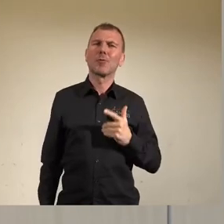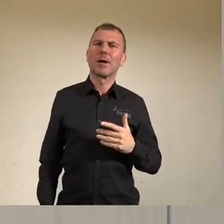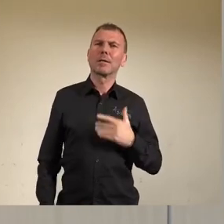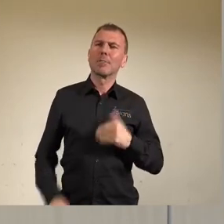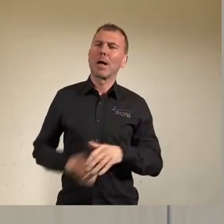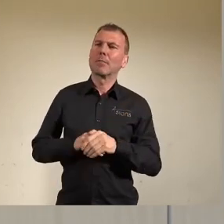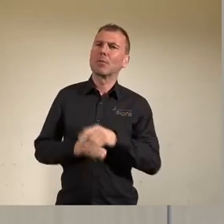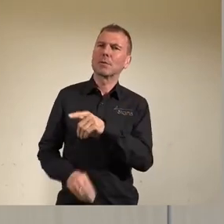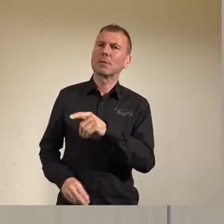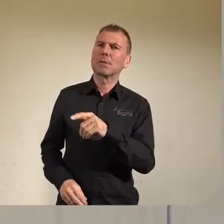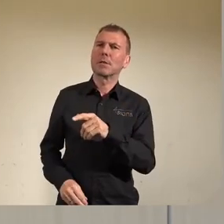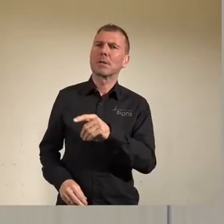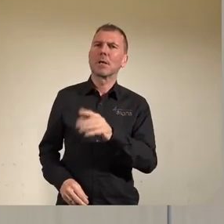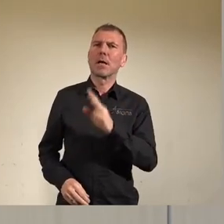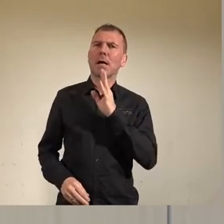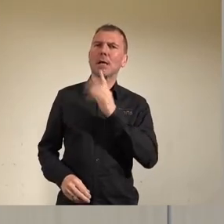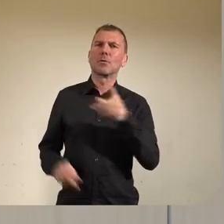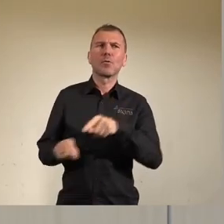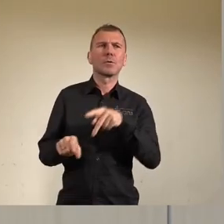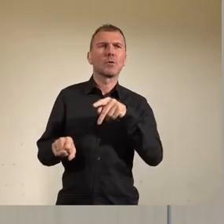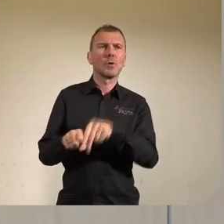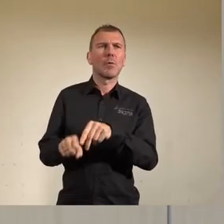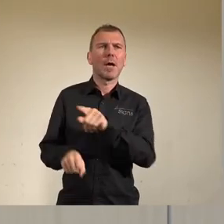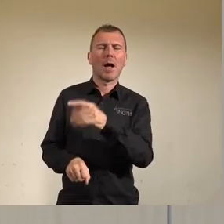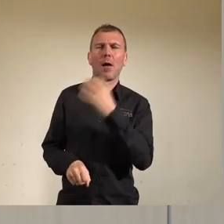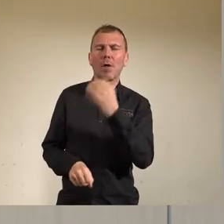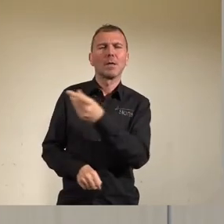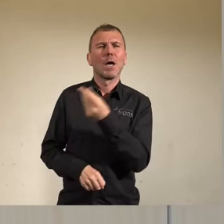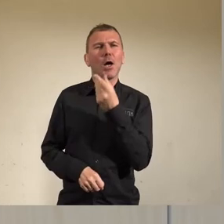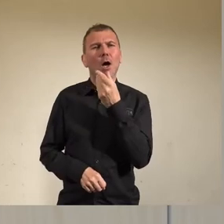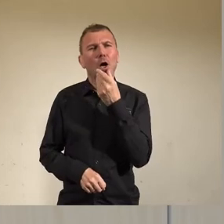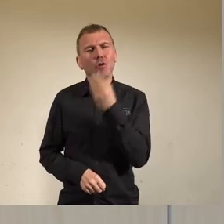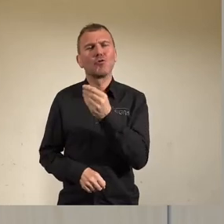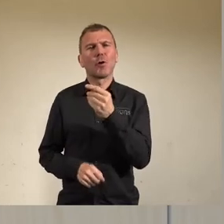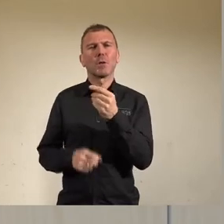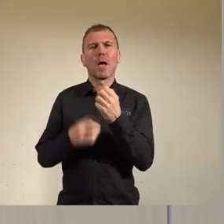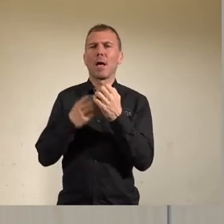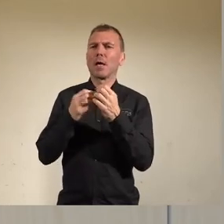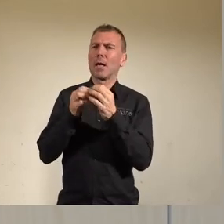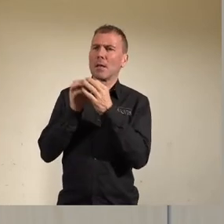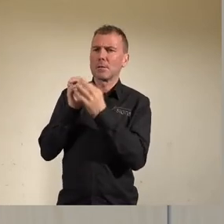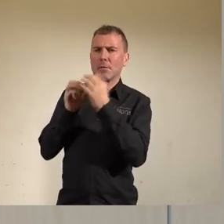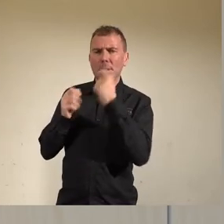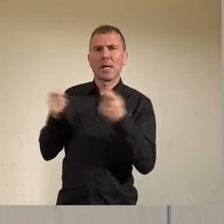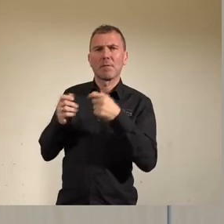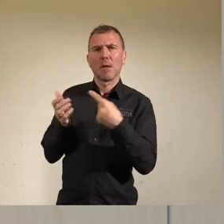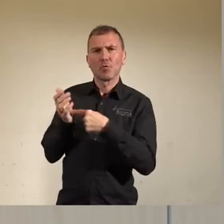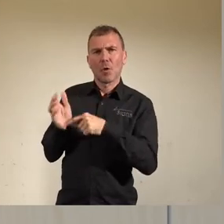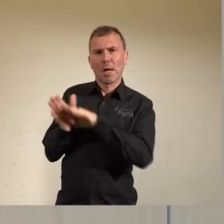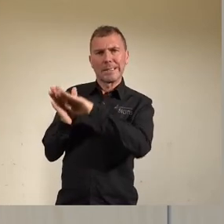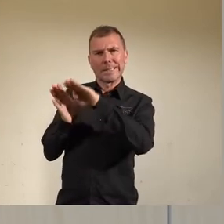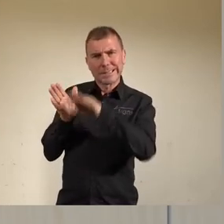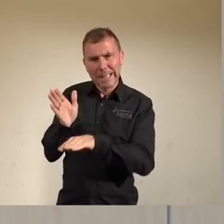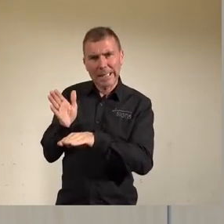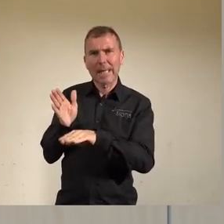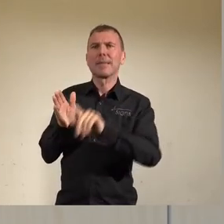Herrn Lommel in seiner Rede so kurz unterbrochen hat, denn er wollte eine ganz herrliche Argumentationslinie aufmachen. Er wollte sagen, wenn wir die Gewerbesteuern senken,